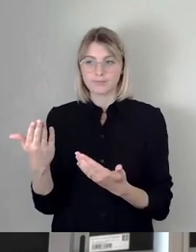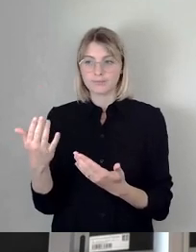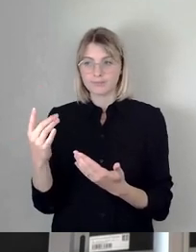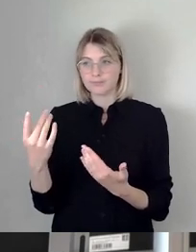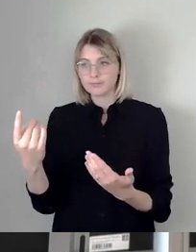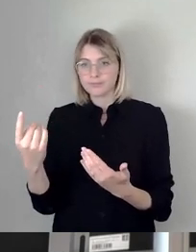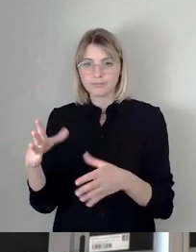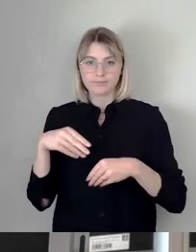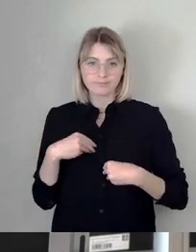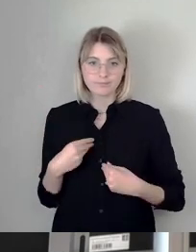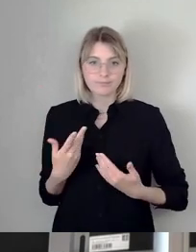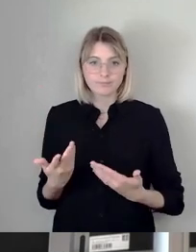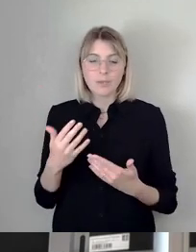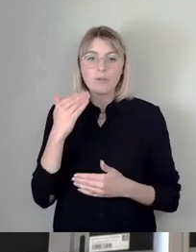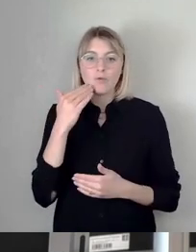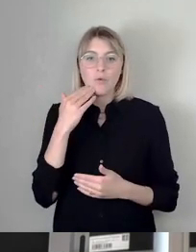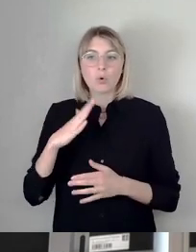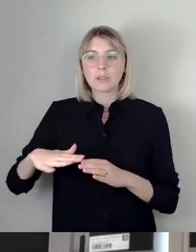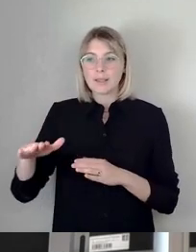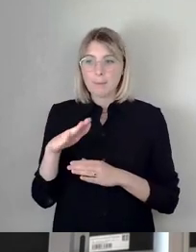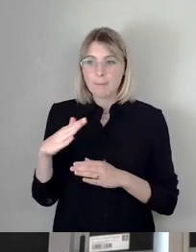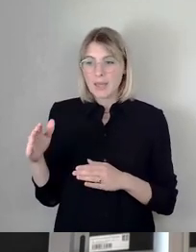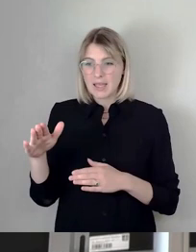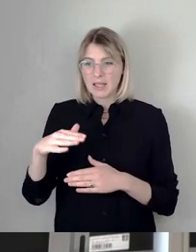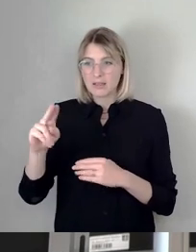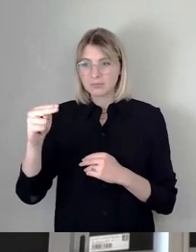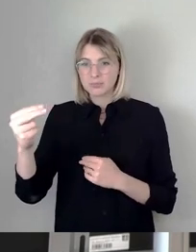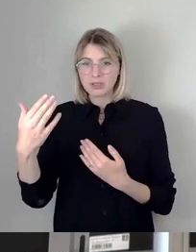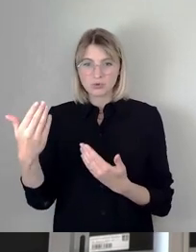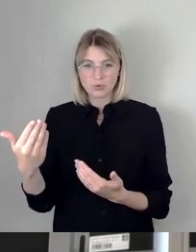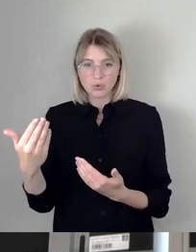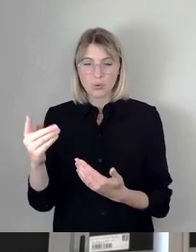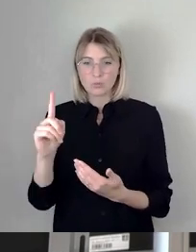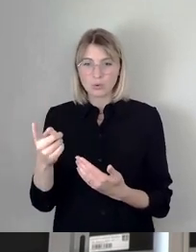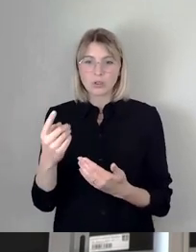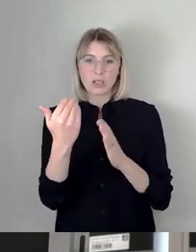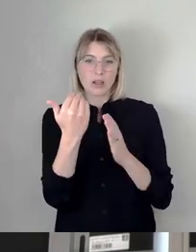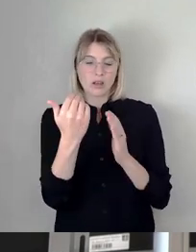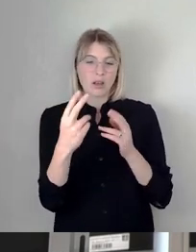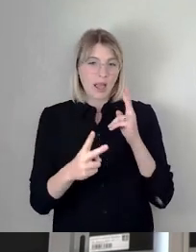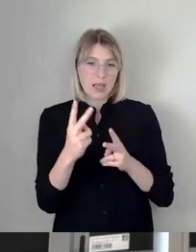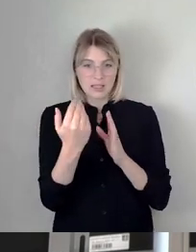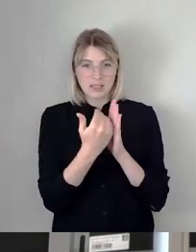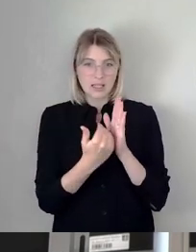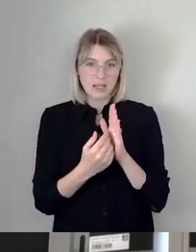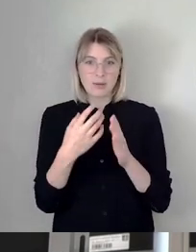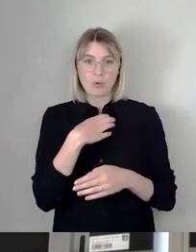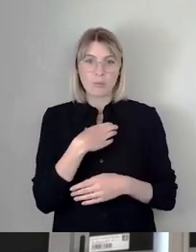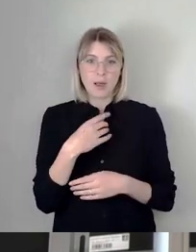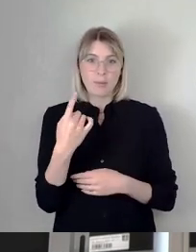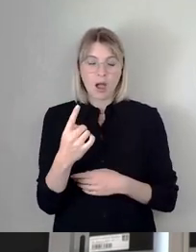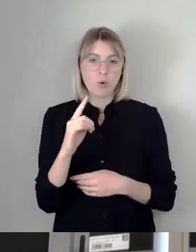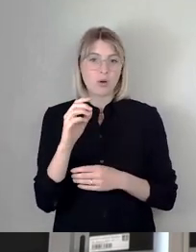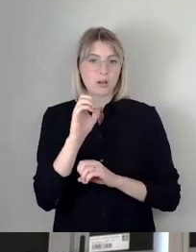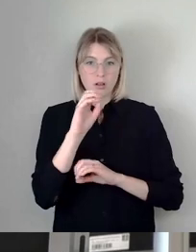Wohngebiet ausgewiesenen Areal und die damit einhergehenden emissionsschutzrechtlichen Probleme wurden vom Ortschaftsrat dann auch klar benannt bei